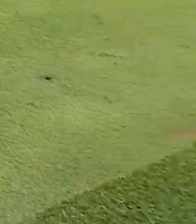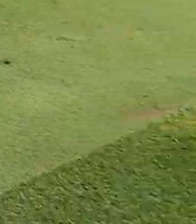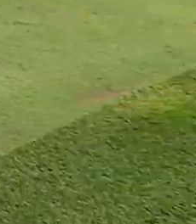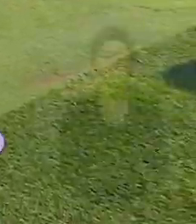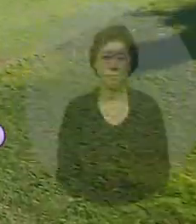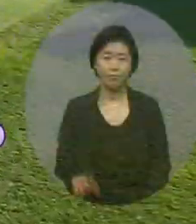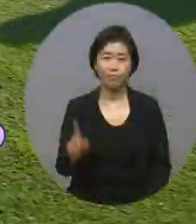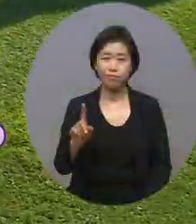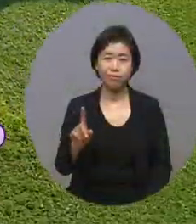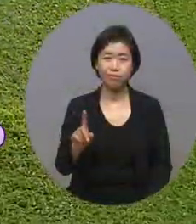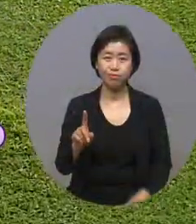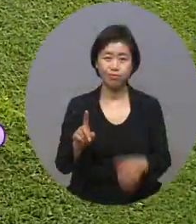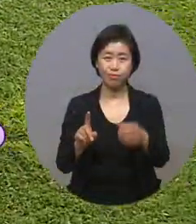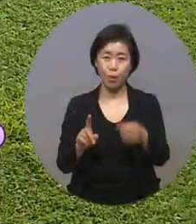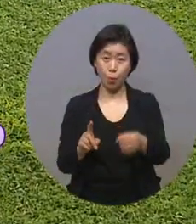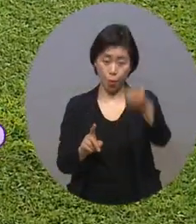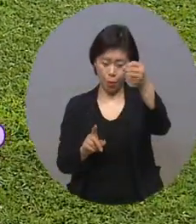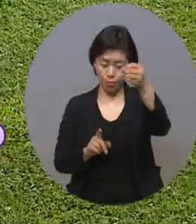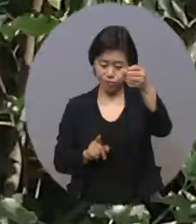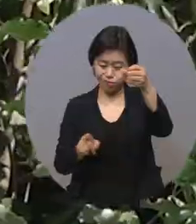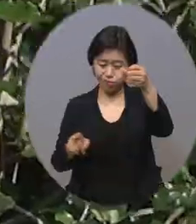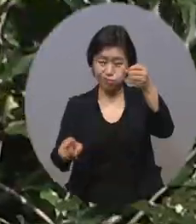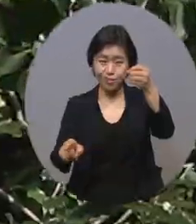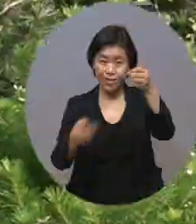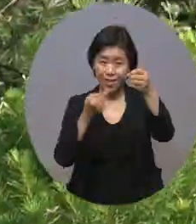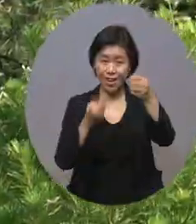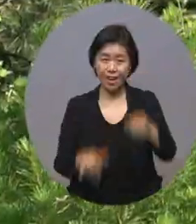너무 오른쪽 같네.